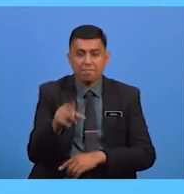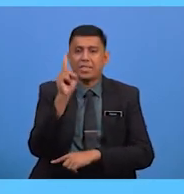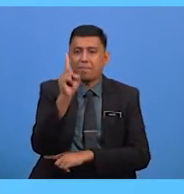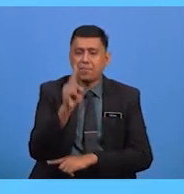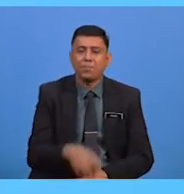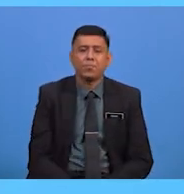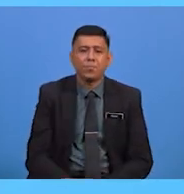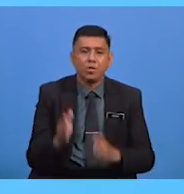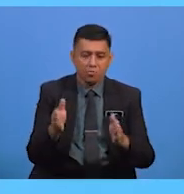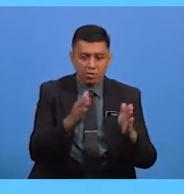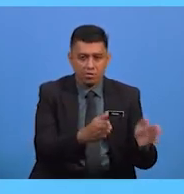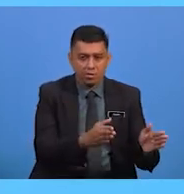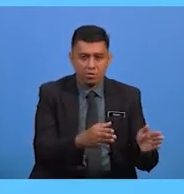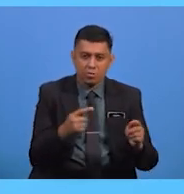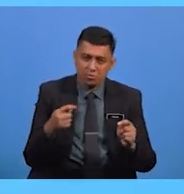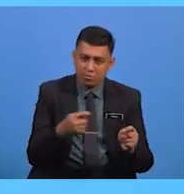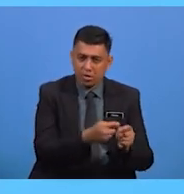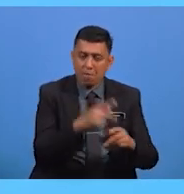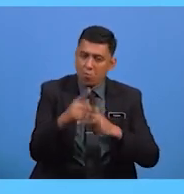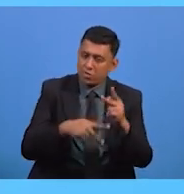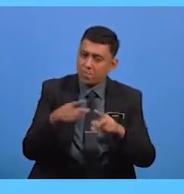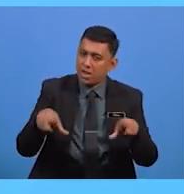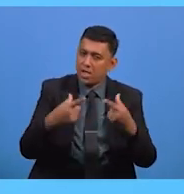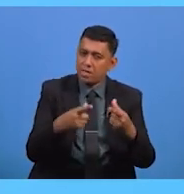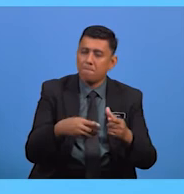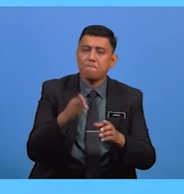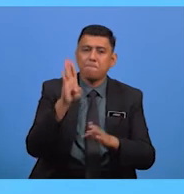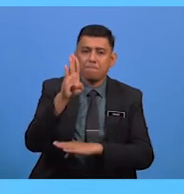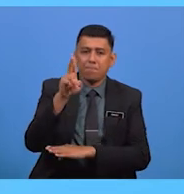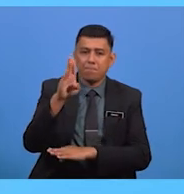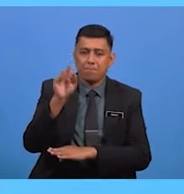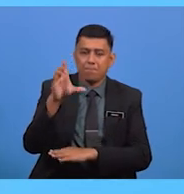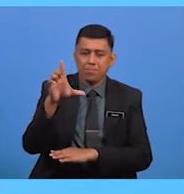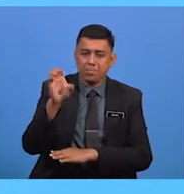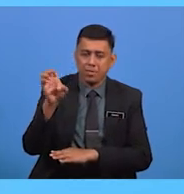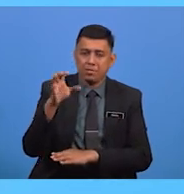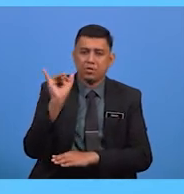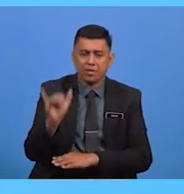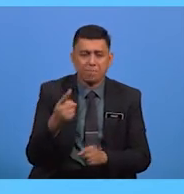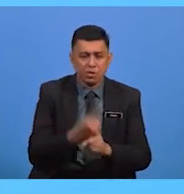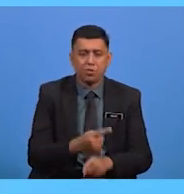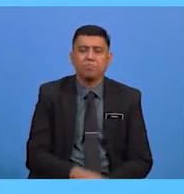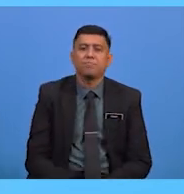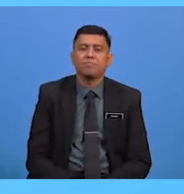Soalan pertama, susun turutan proses melaksanakan Bubblesoft yang betul. Apakah